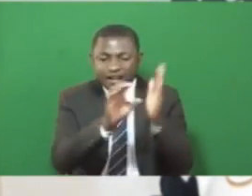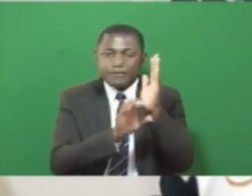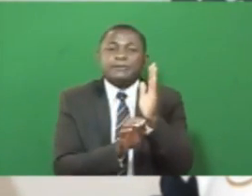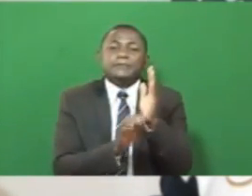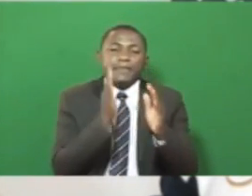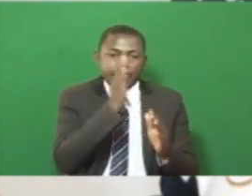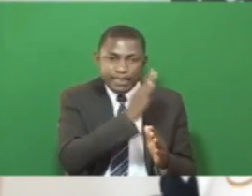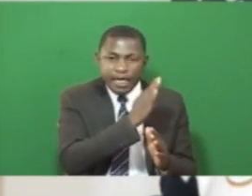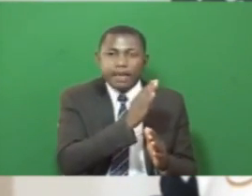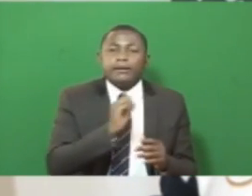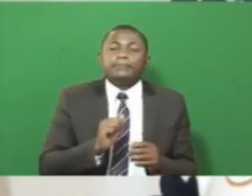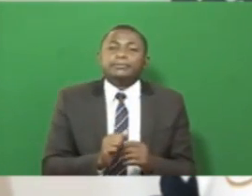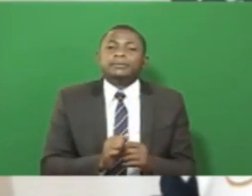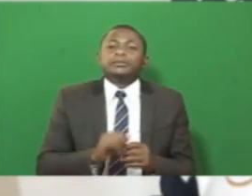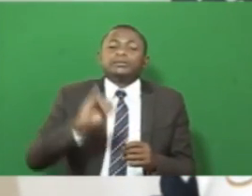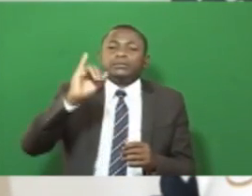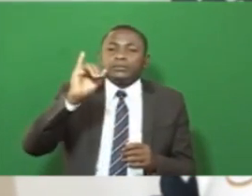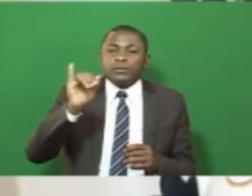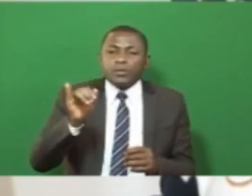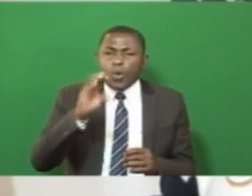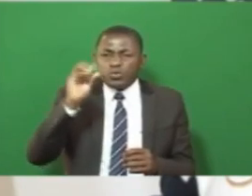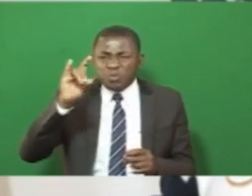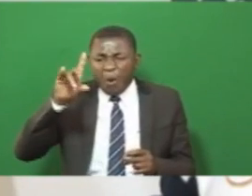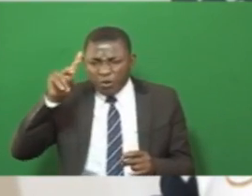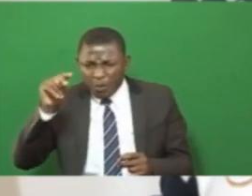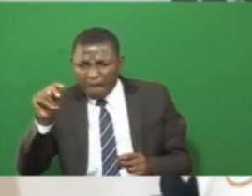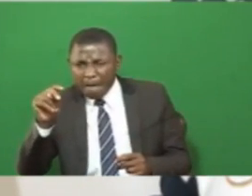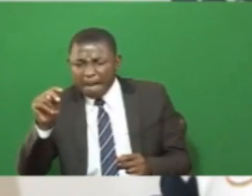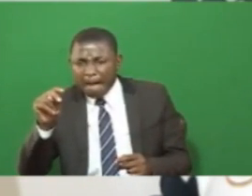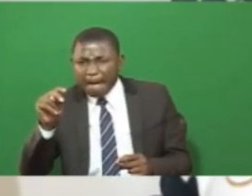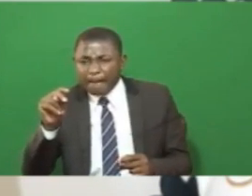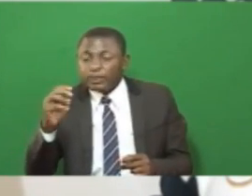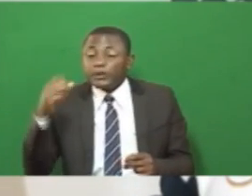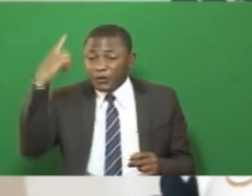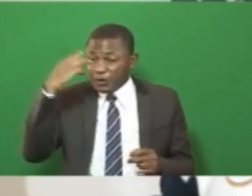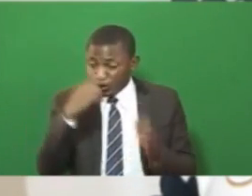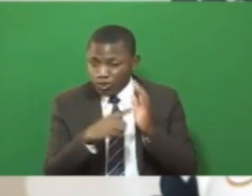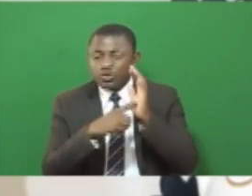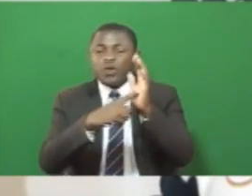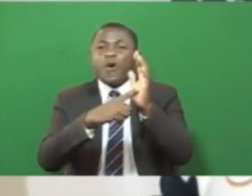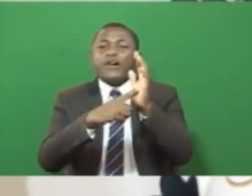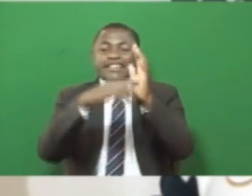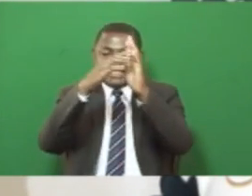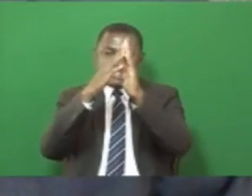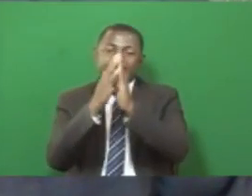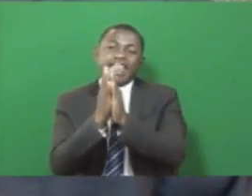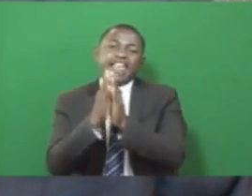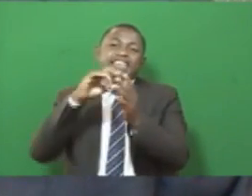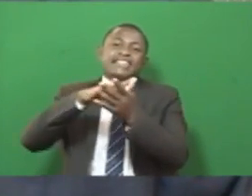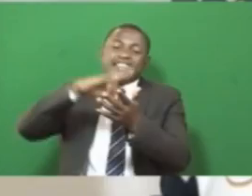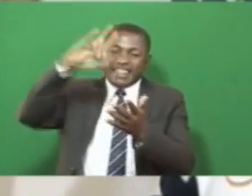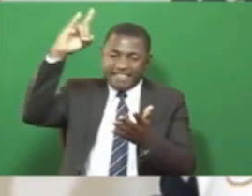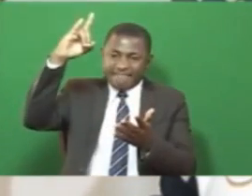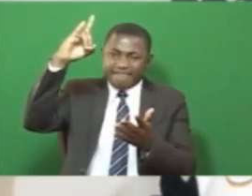sei akamagadzira. Saka Johani manje akutorwa ndamwari oratidzwa temberi yekudenga.